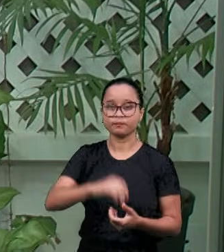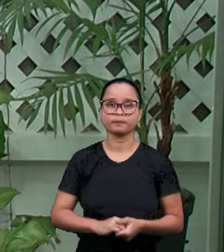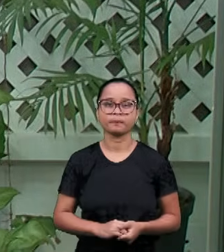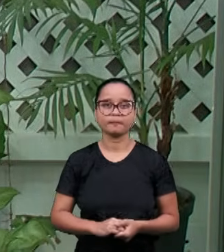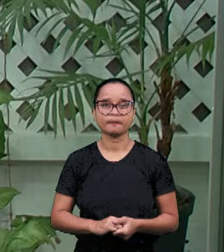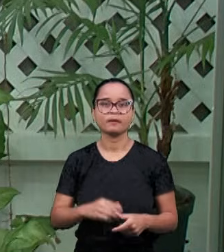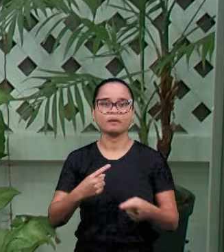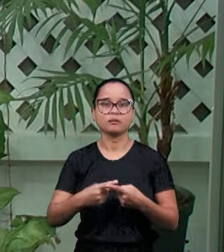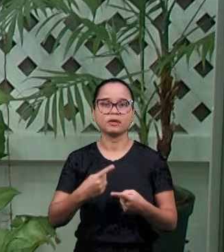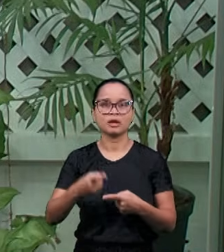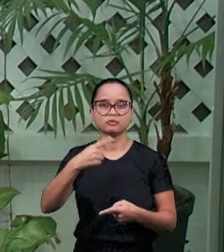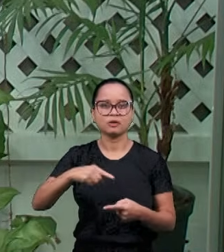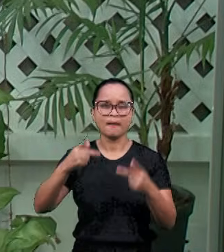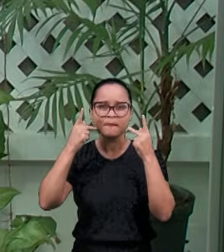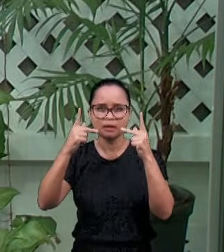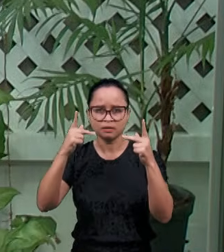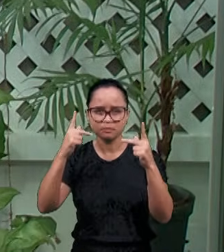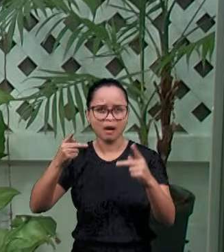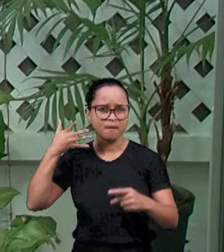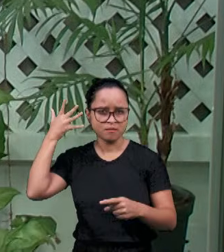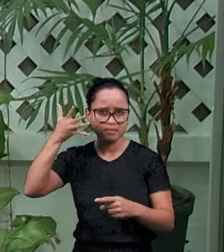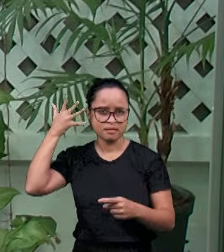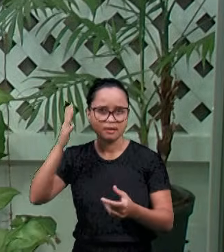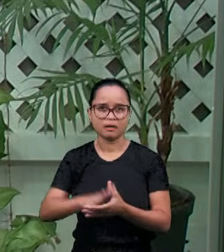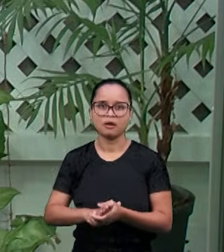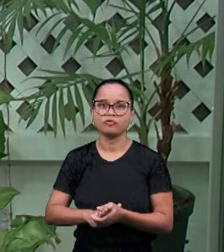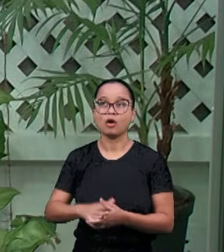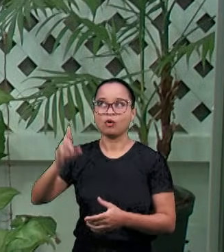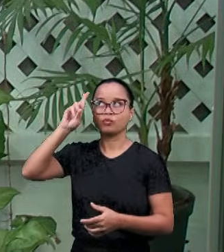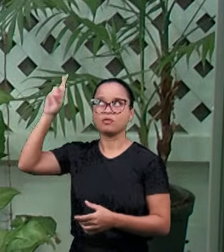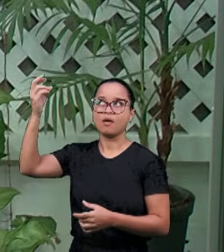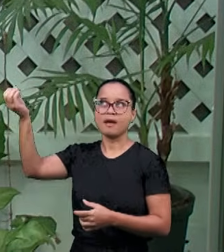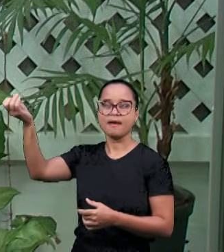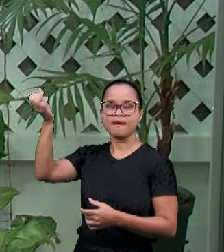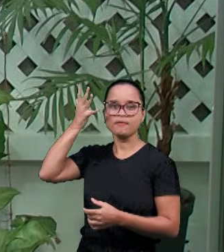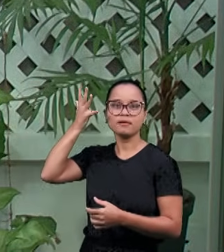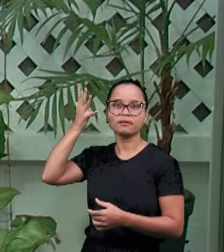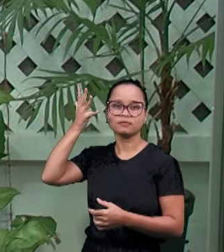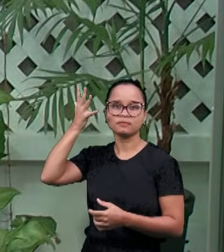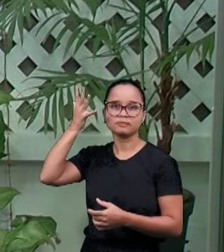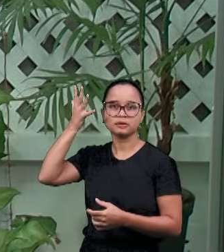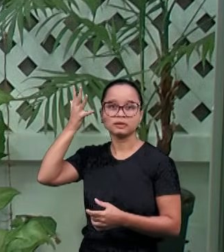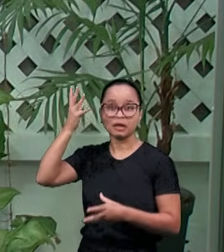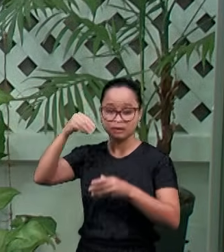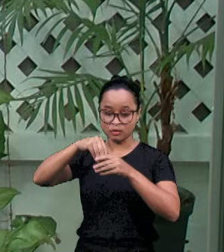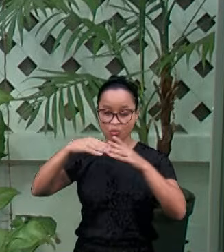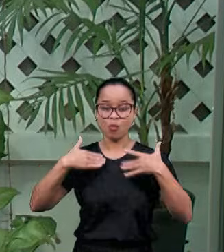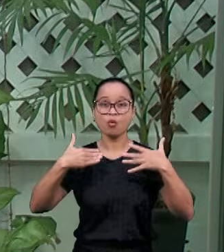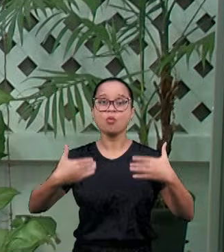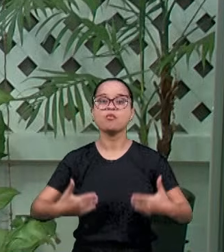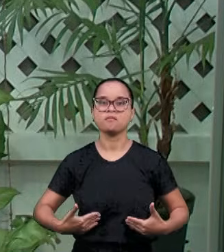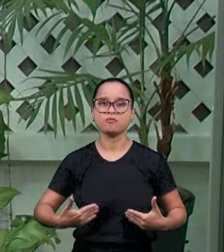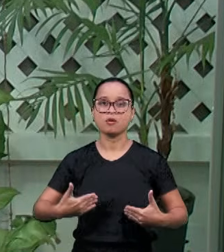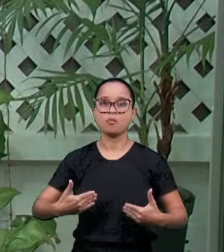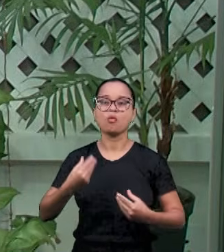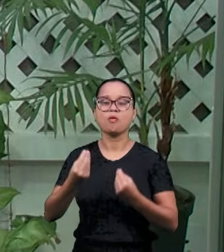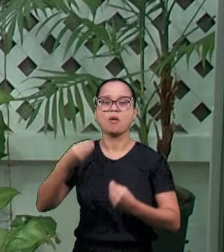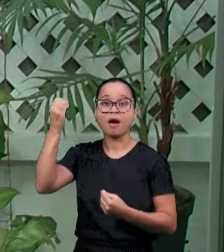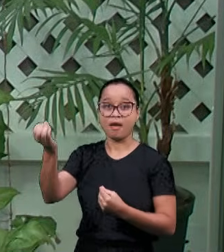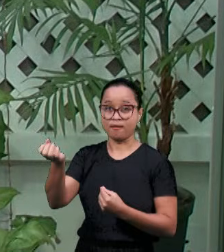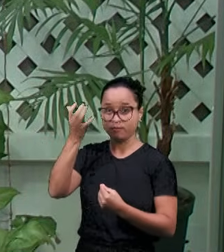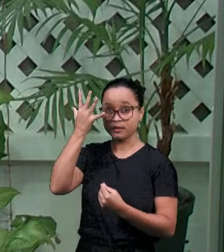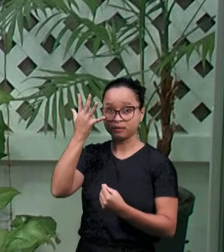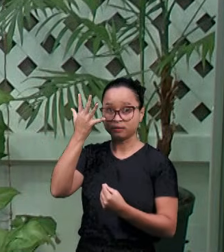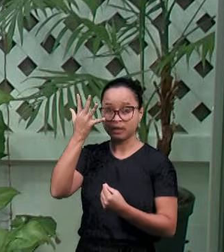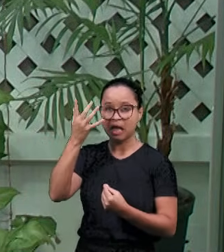Quand nous apportons un message, nous apportons un message qui vient de la part du Seigneur, dans le corps, par révélation. Nous ne